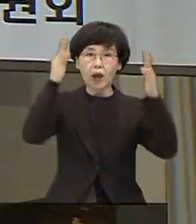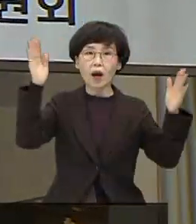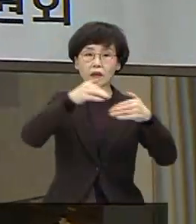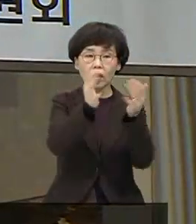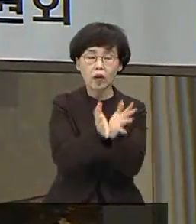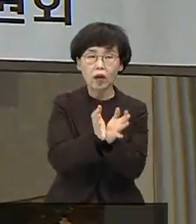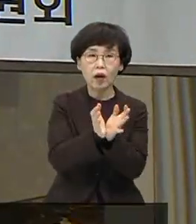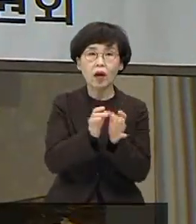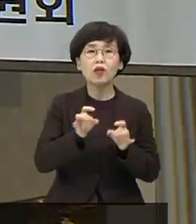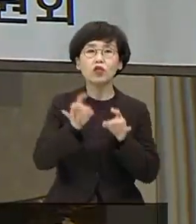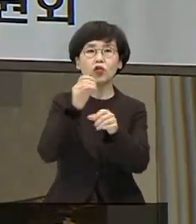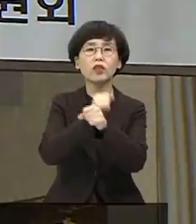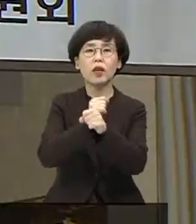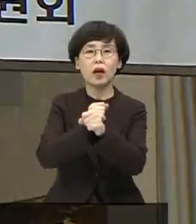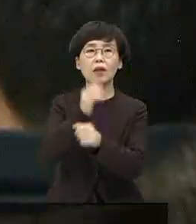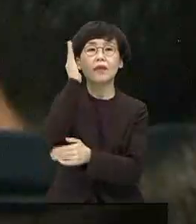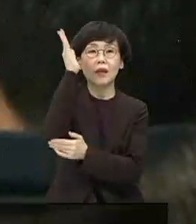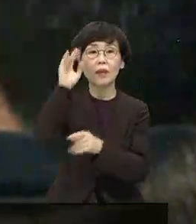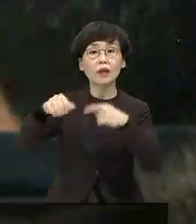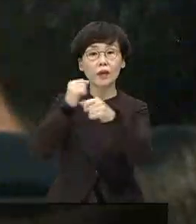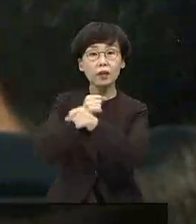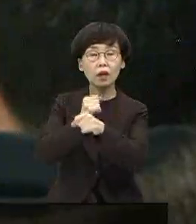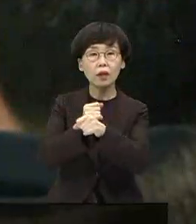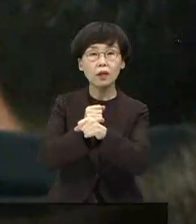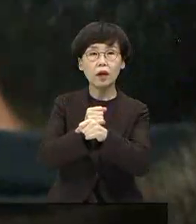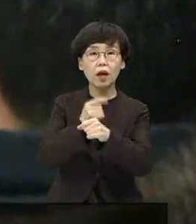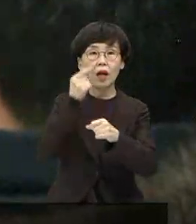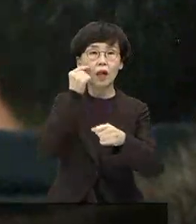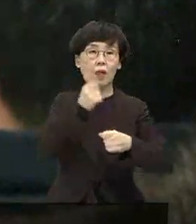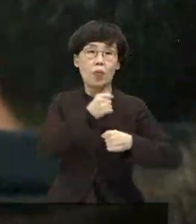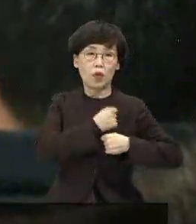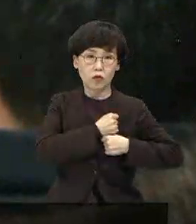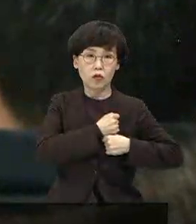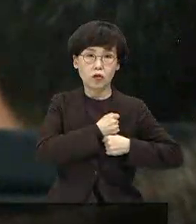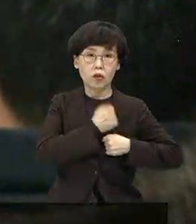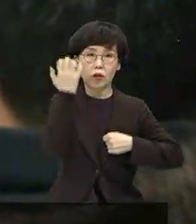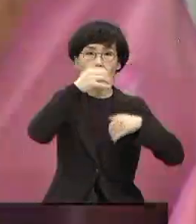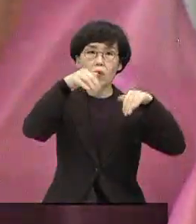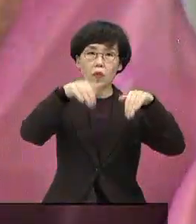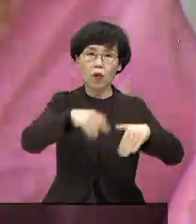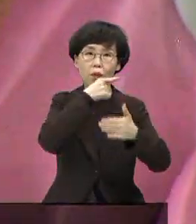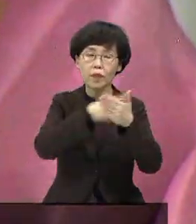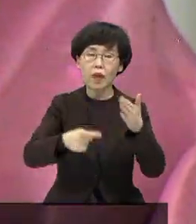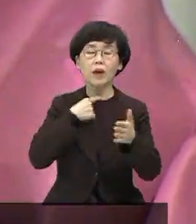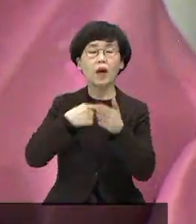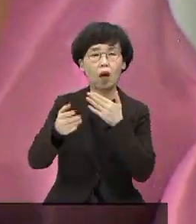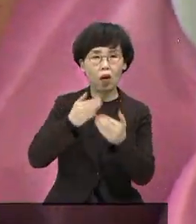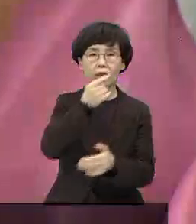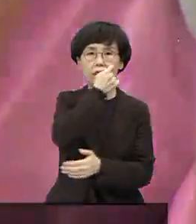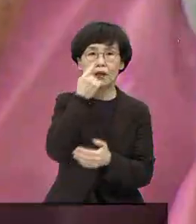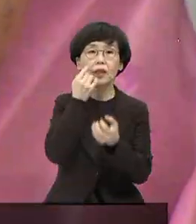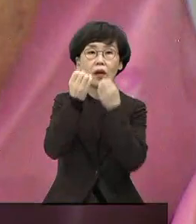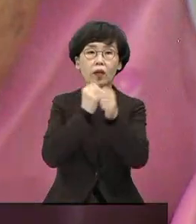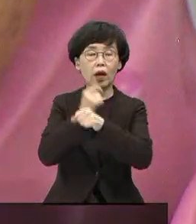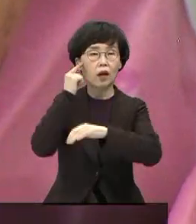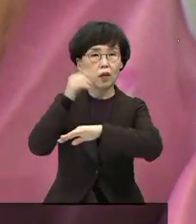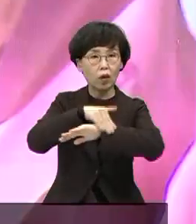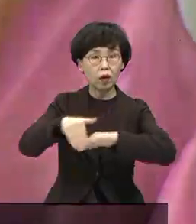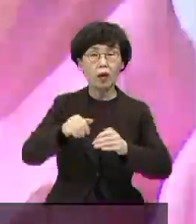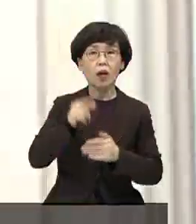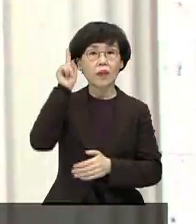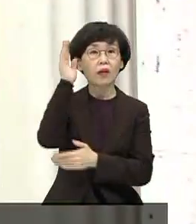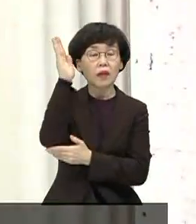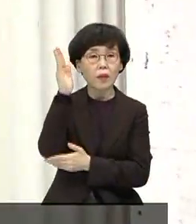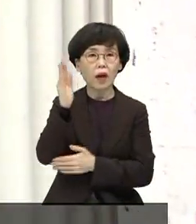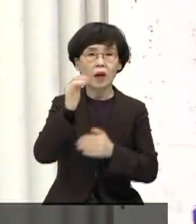온라인 세미나에 참석해 위안부 피해 경험에 증언할 예정입니다. 내일 세미나는 역사 왜곡을 바로잡기